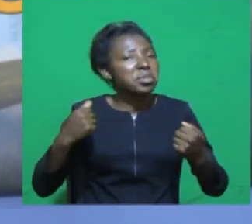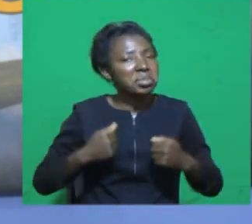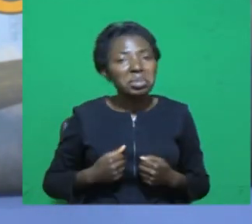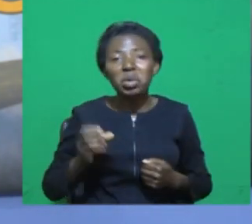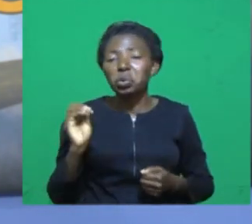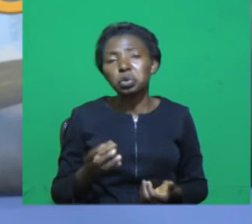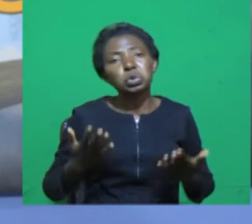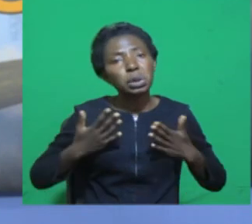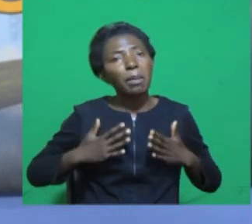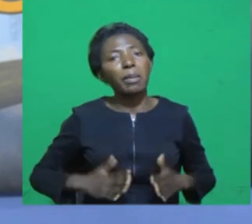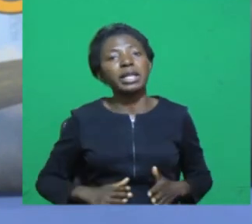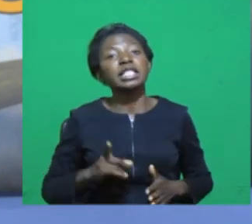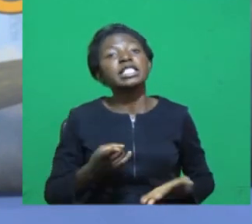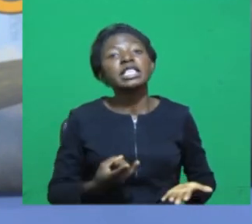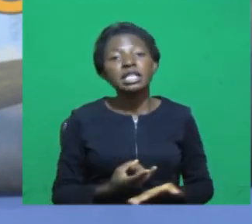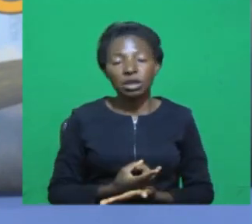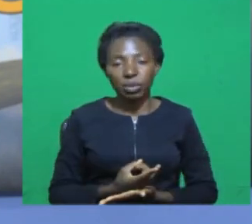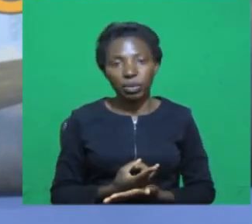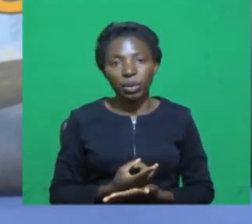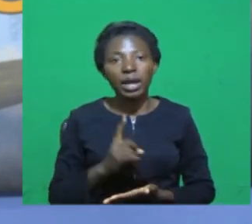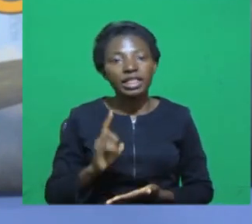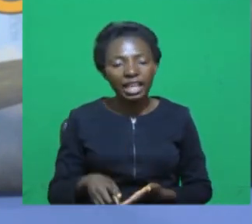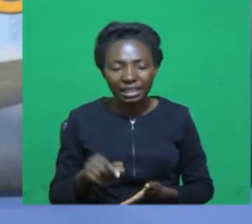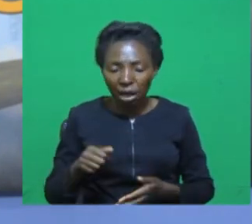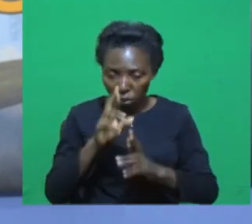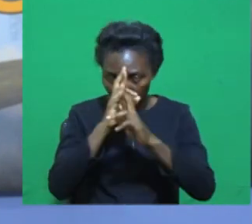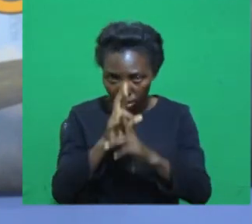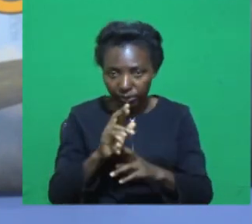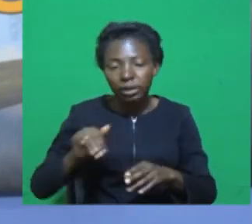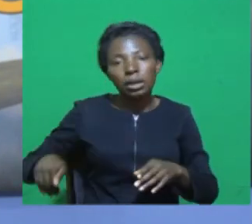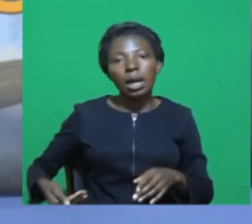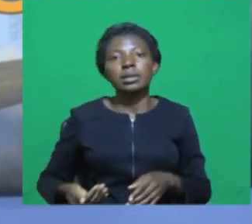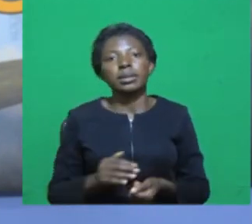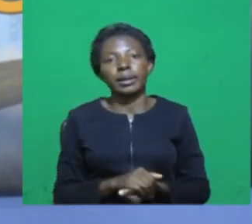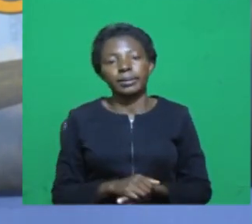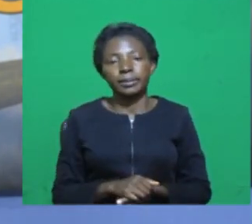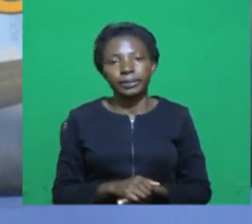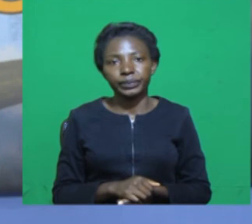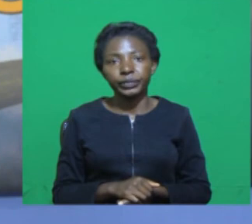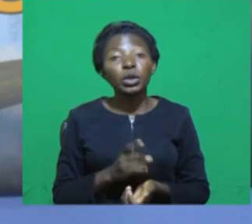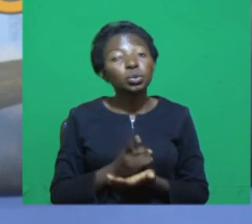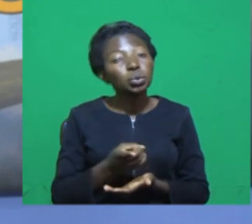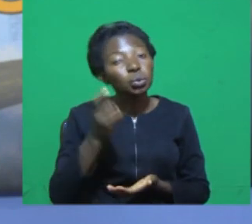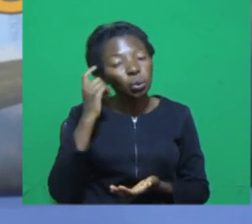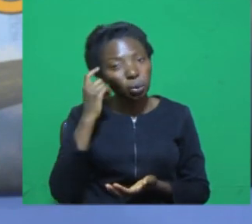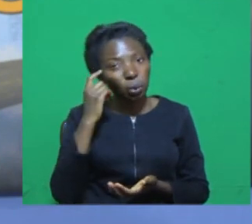kaaita kaitobatsirawo futi kuti agone kuzviisa pasi pemurume wake. Mambe mjizere pastor